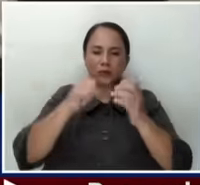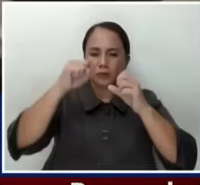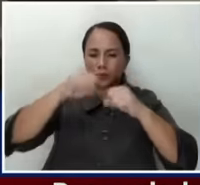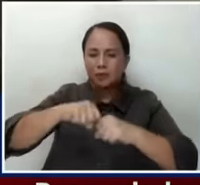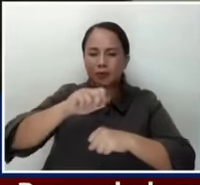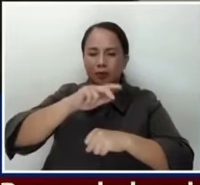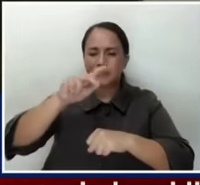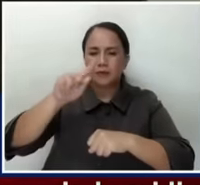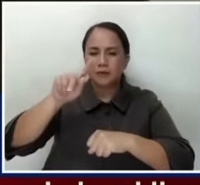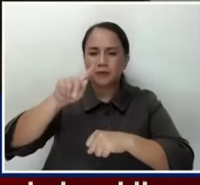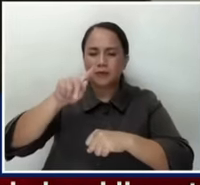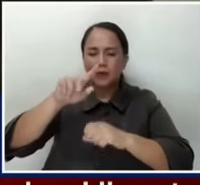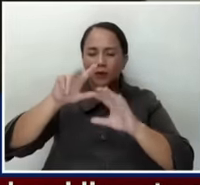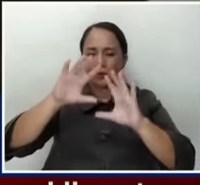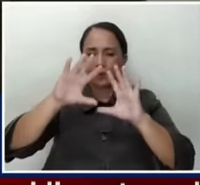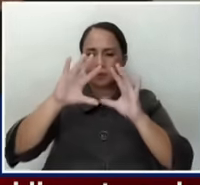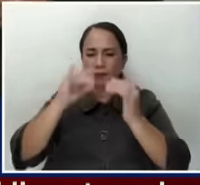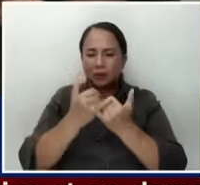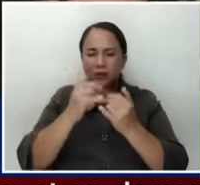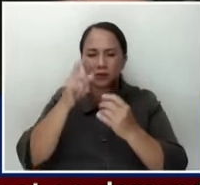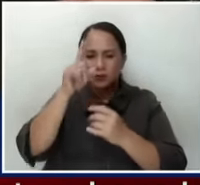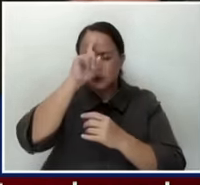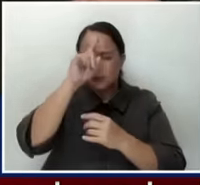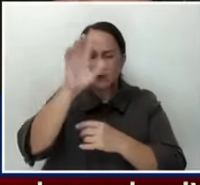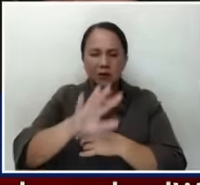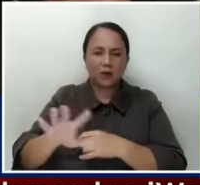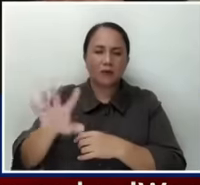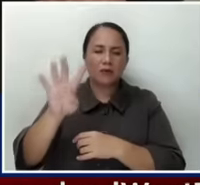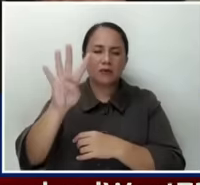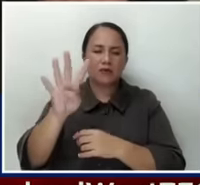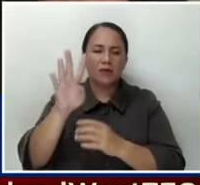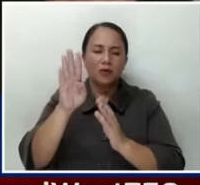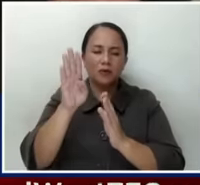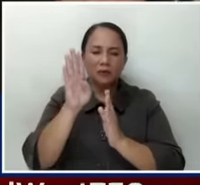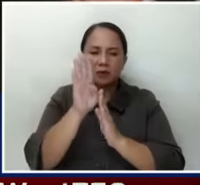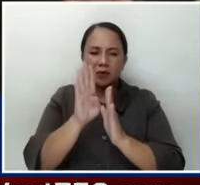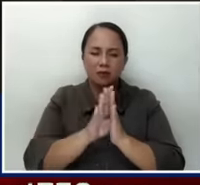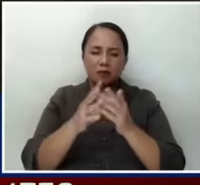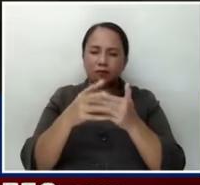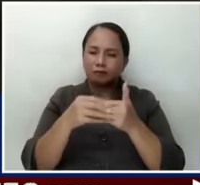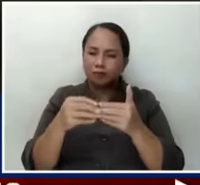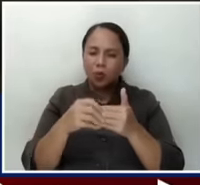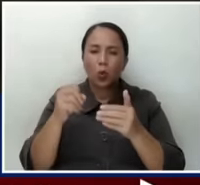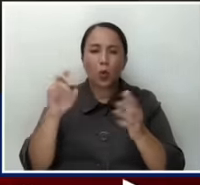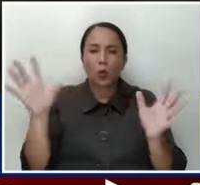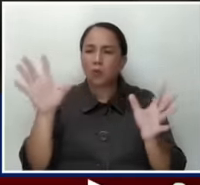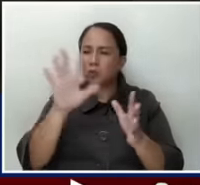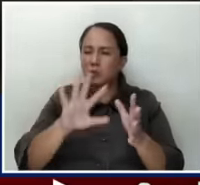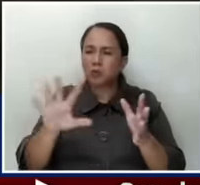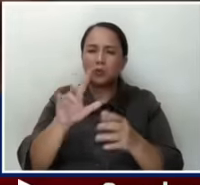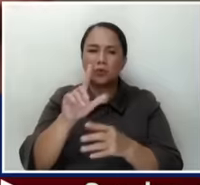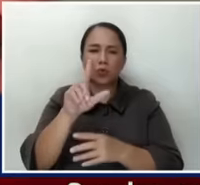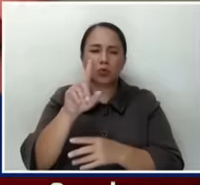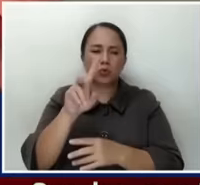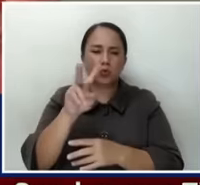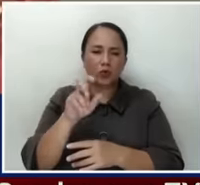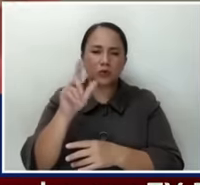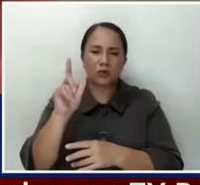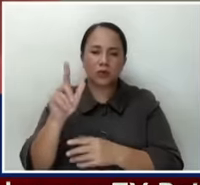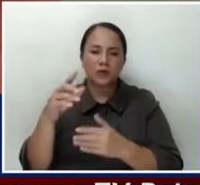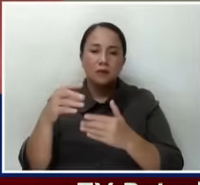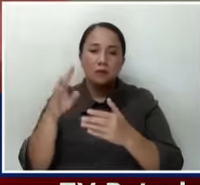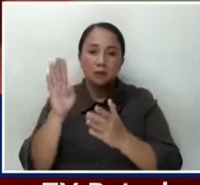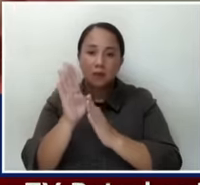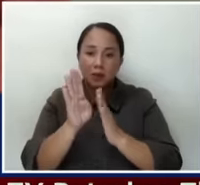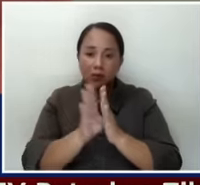sa Germany na nagkakahalaga ng halos 4 na bilyon dolyar o katumbas ng 220 billion pesos. Mula ito